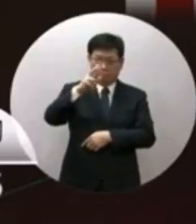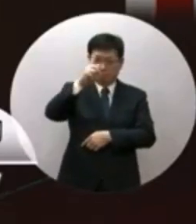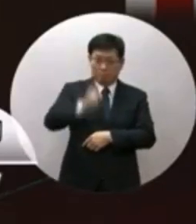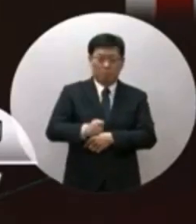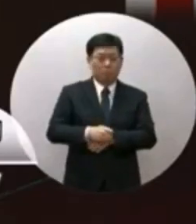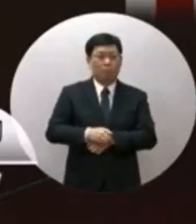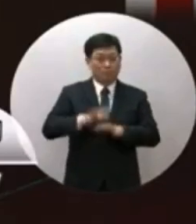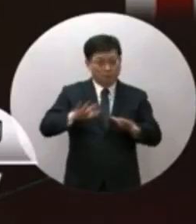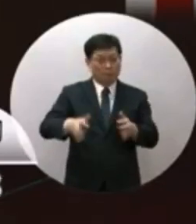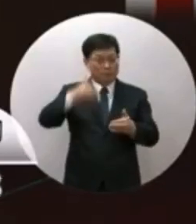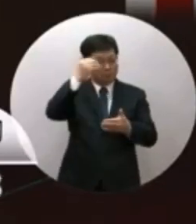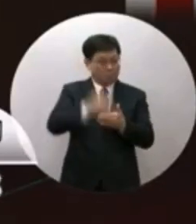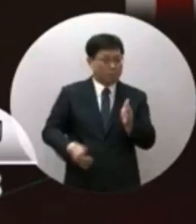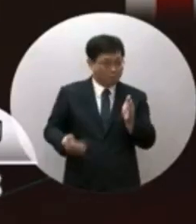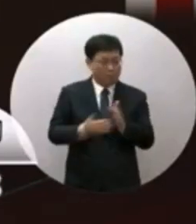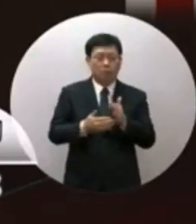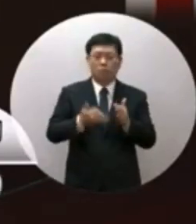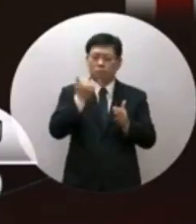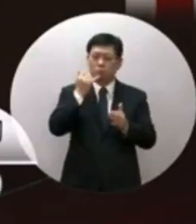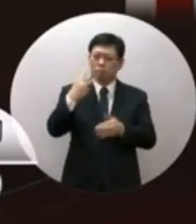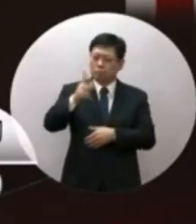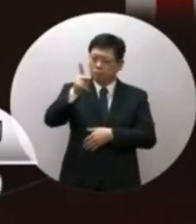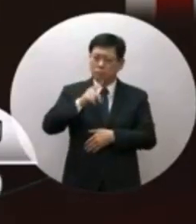2322亿元，可举借额度约